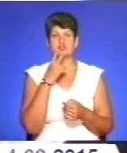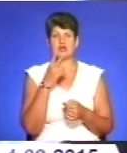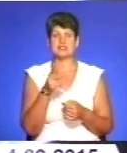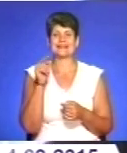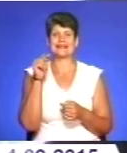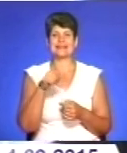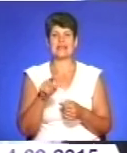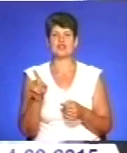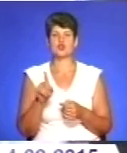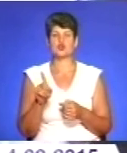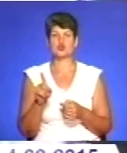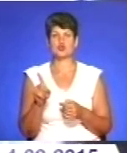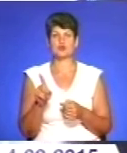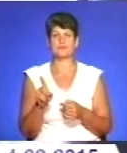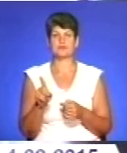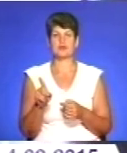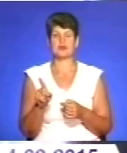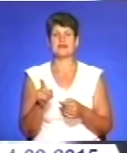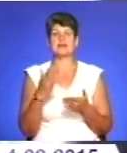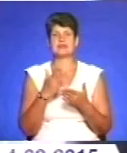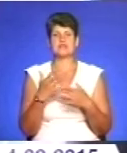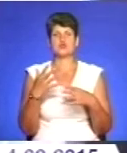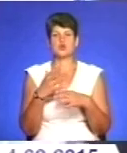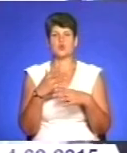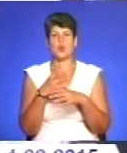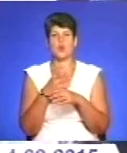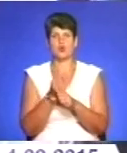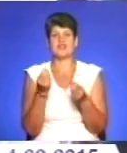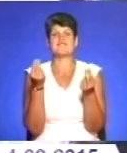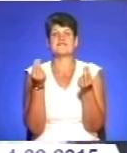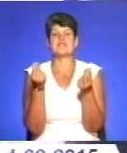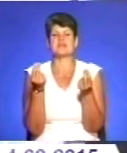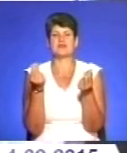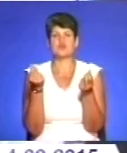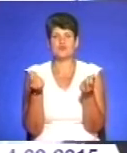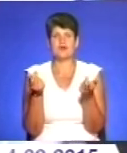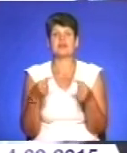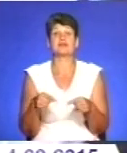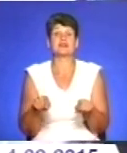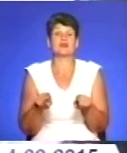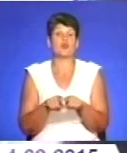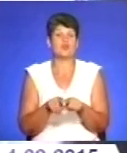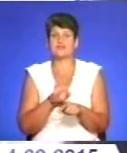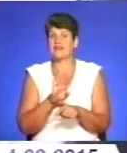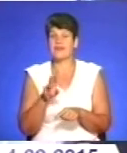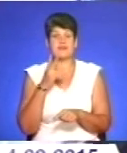на те, що і десь якісь скорочення проходять, і фінансування також не